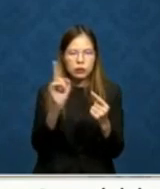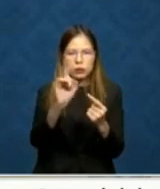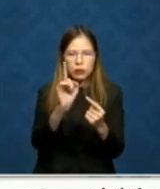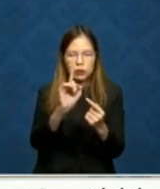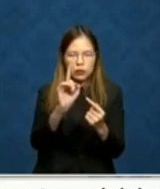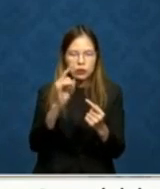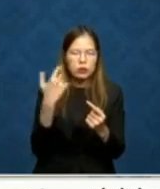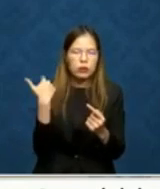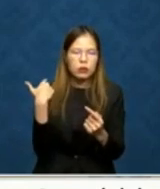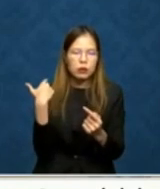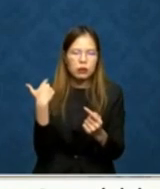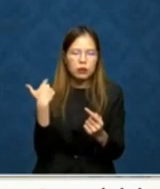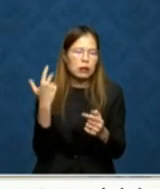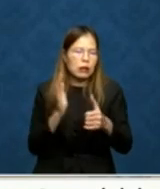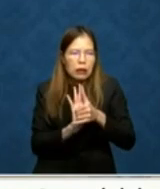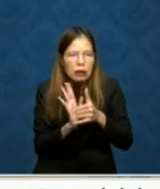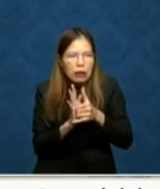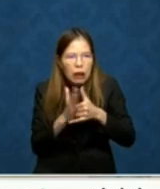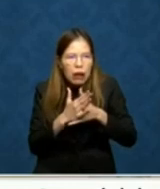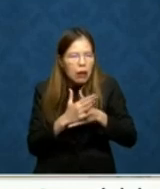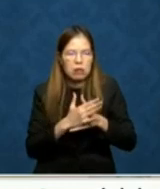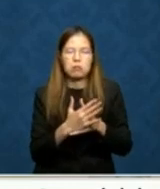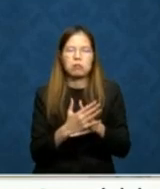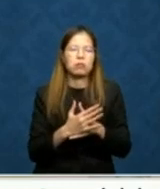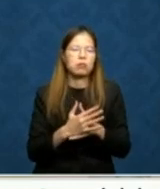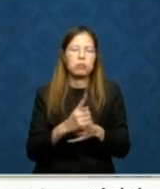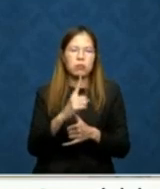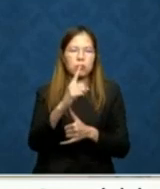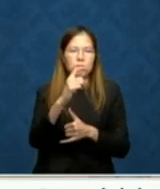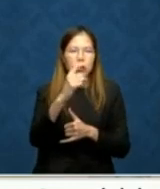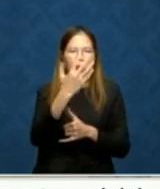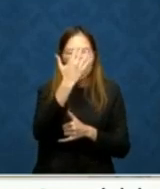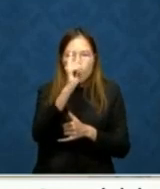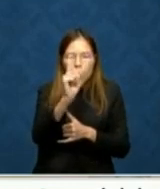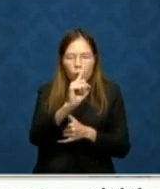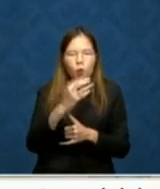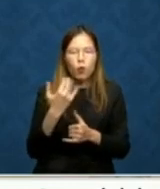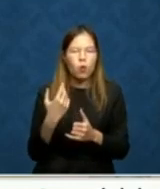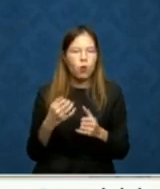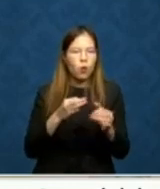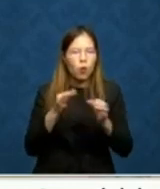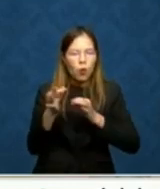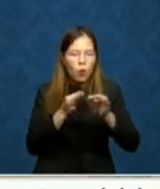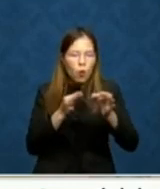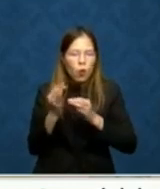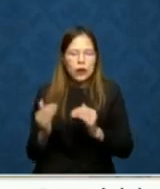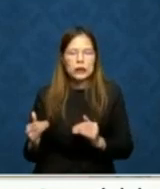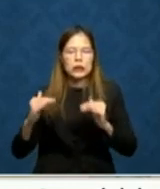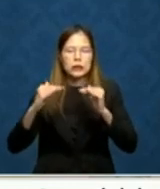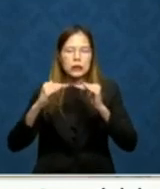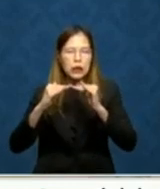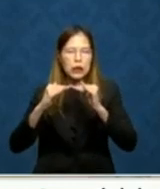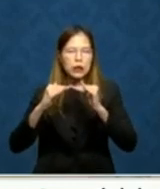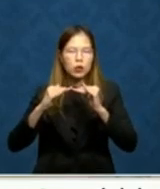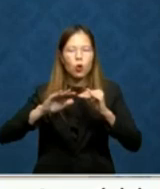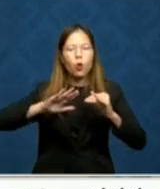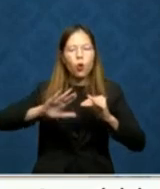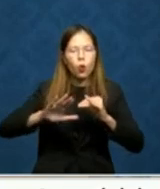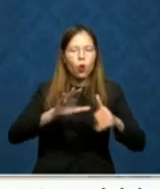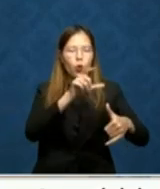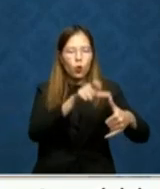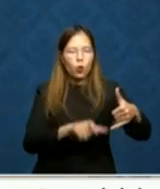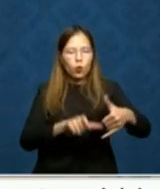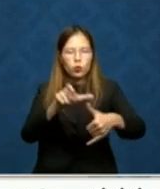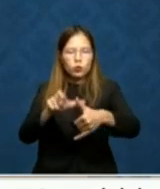ไว้แค่เรื่องเนื้อตัวและร่างกายไม่ได้ค่ะเพราะนี่เรากำลังพูดถึงเรื่องของสิทธิและเสรีภาพ